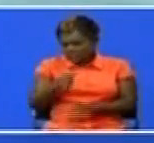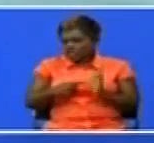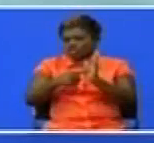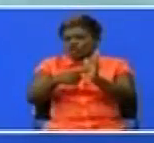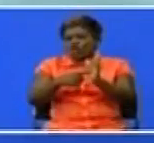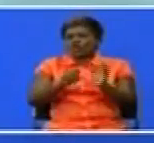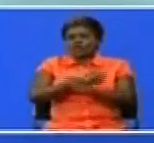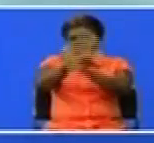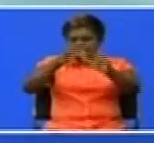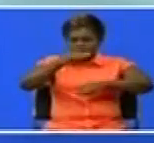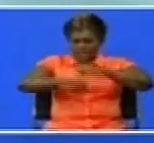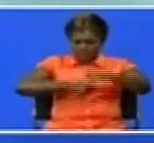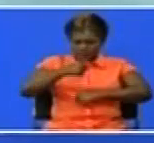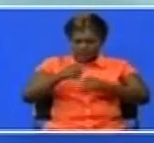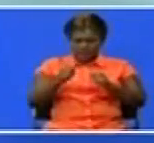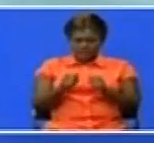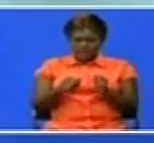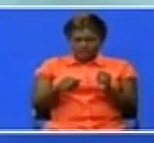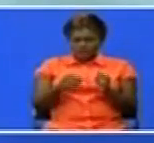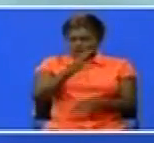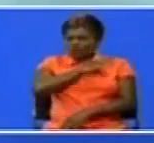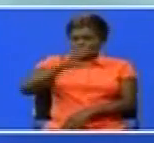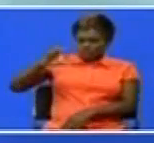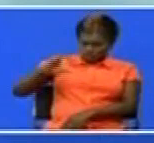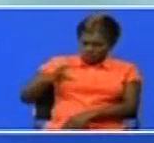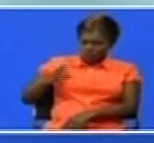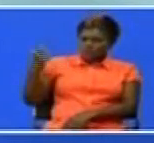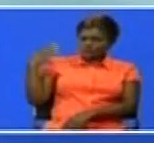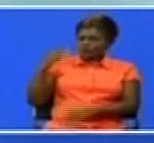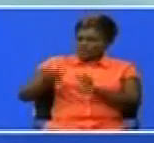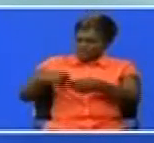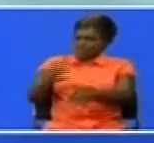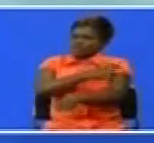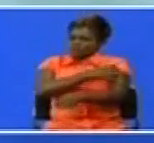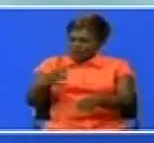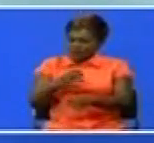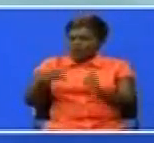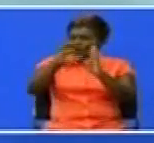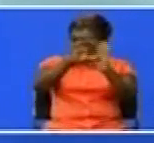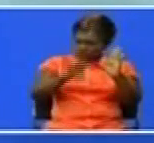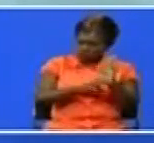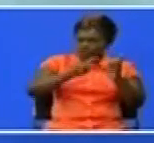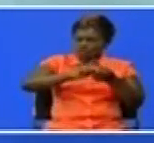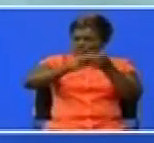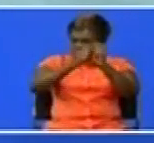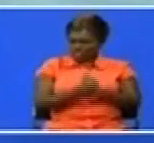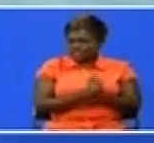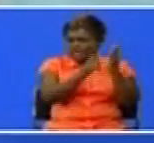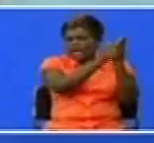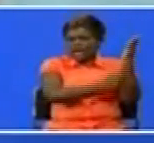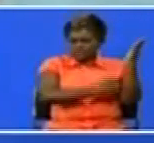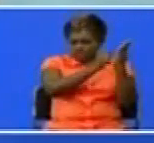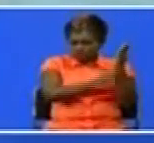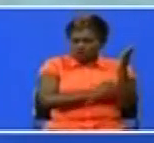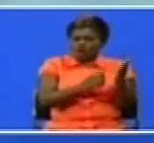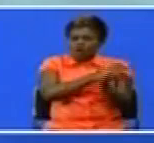yadhihirike. Na ile tume yenye ilitengenezwa ya kinaoreka paru ipewe nguvu. Kama ni katiba, tutabadilisha kitengere kile